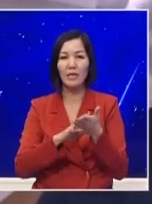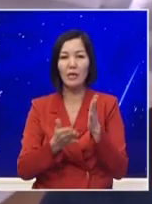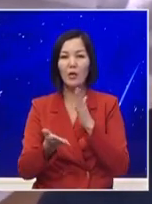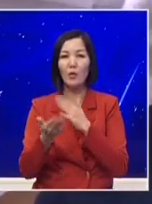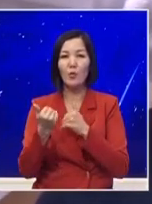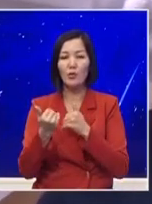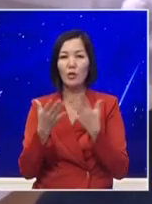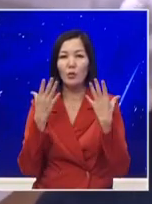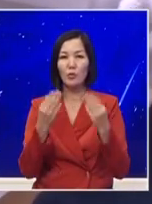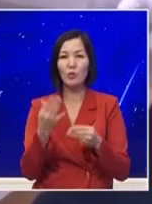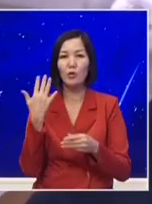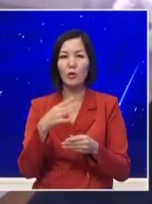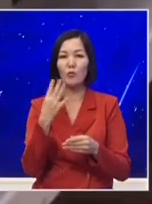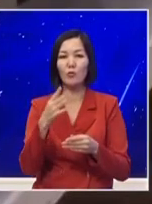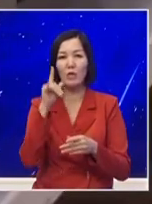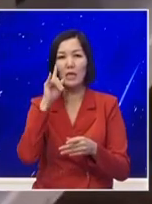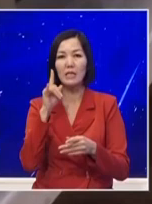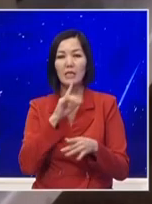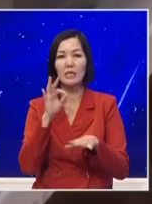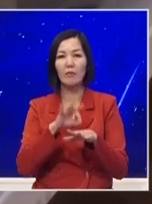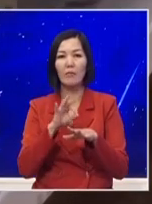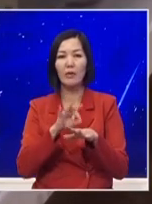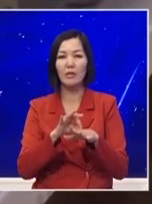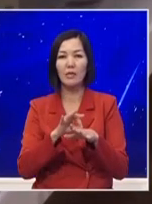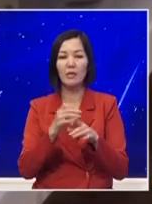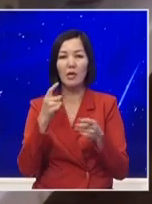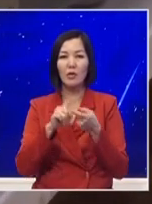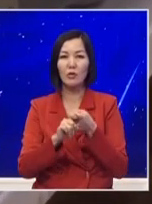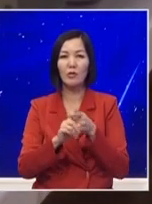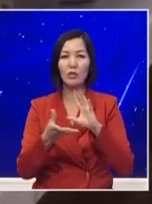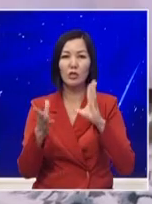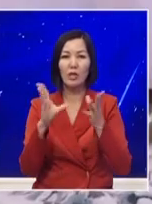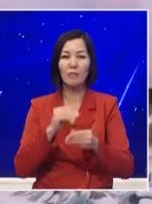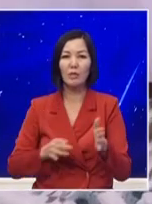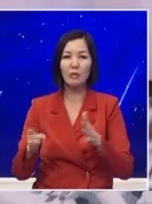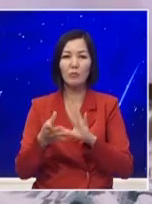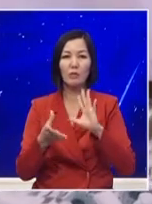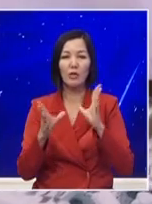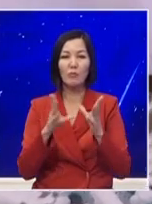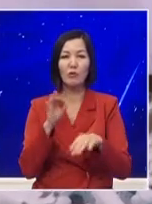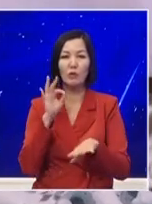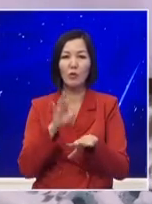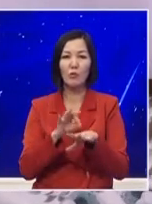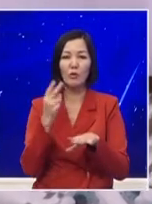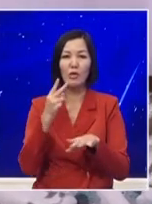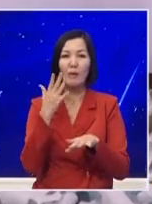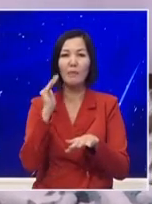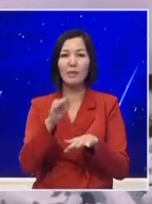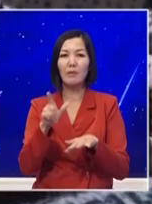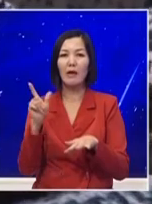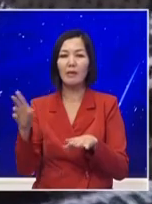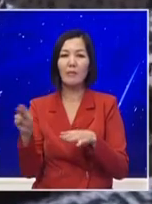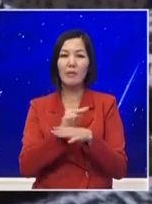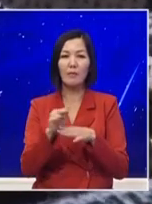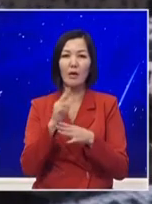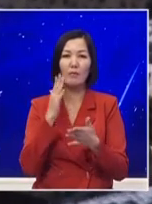Өткен тәулікте 54 қазақстандық тәж-тәжалының құрбаны болды. Жалпы республика бойынша коронавирус инфекциясынан 25